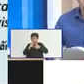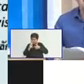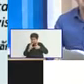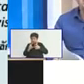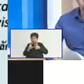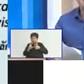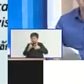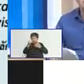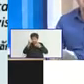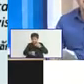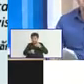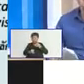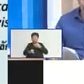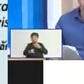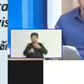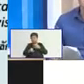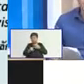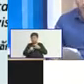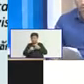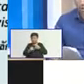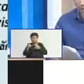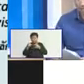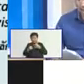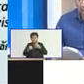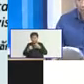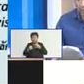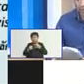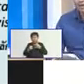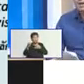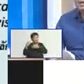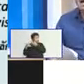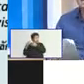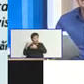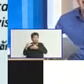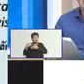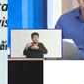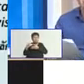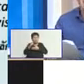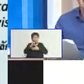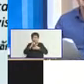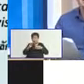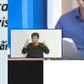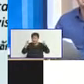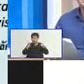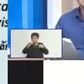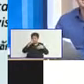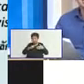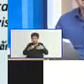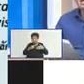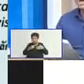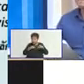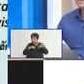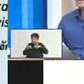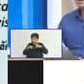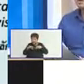ของหม่อมราชวงศ์เสนีปราโมทเรื่อยมาจนถึงรัฐบาลของอาจารย์ปรีดีพนมยงค์นะครับช่วงนี้เนี่ยรัฐบาลไทยนะครับมีรูปแบบการจัดการที่เน้